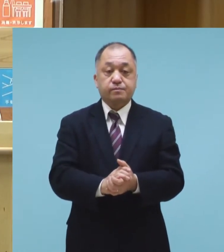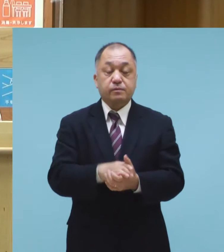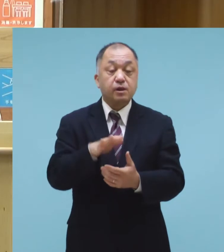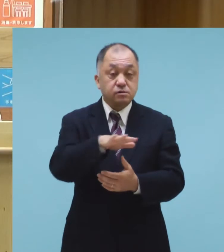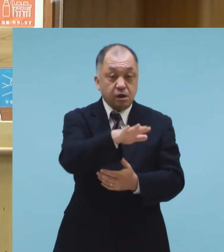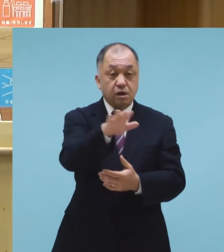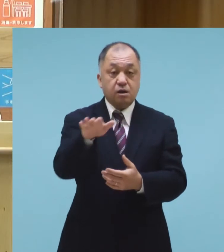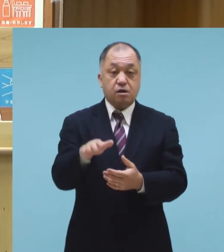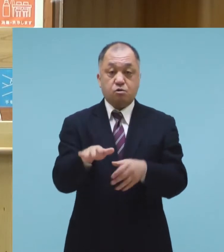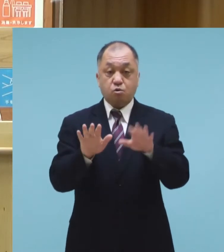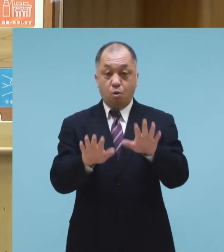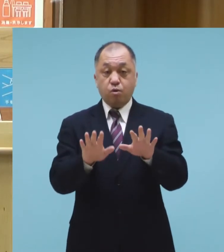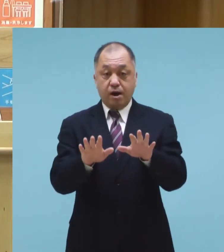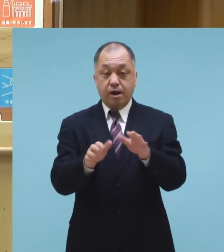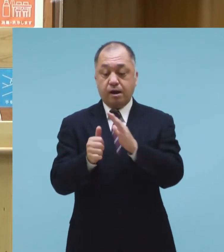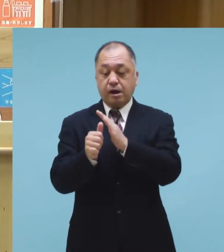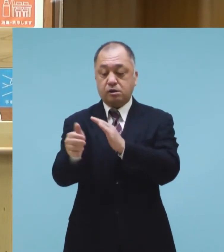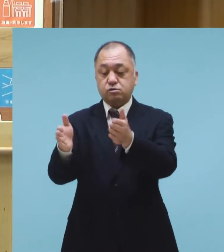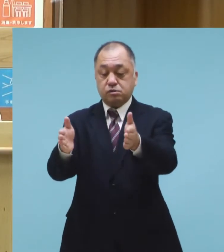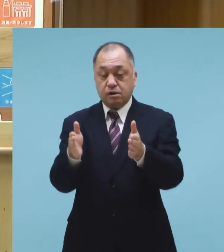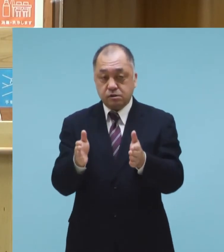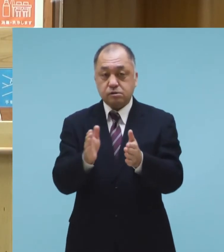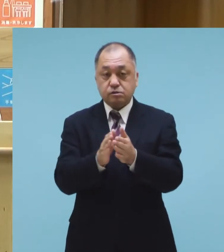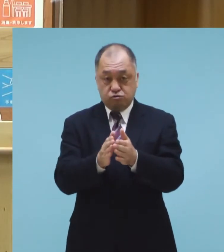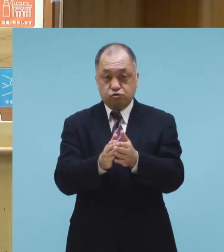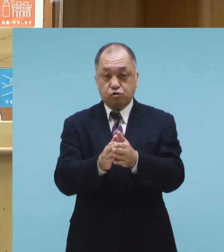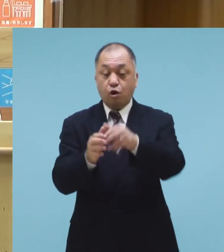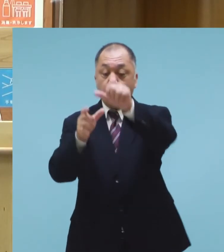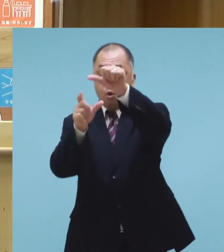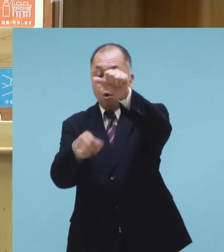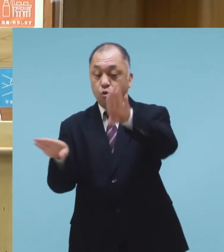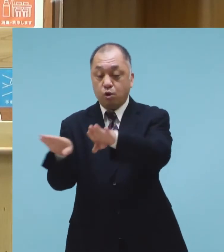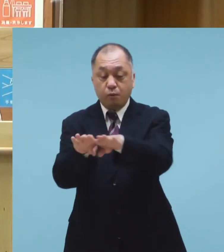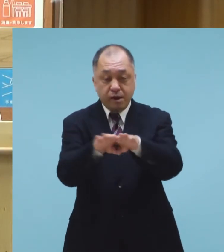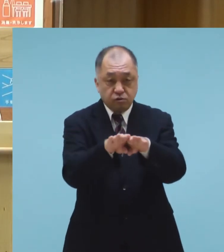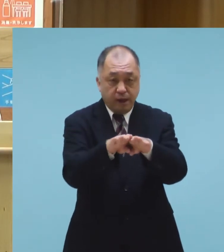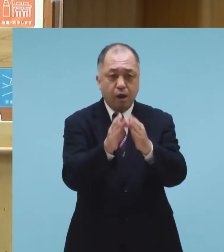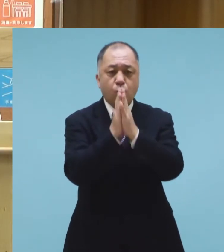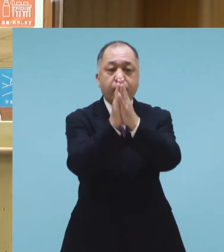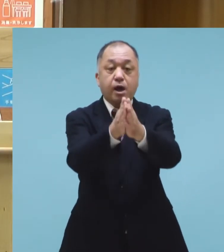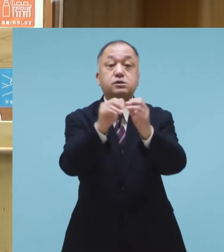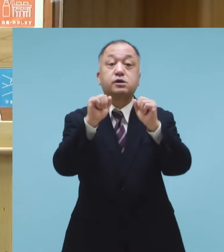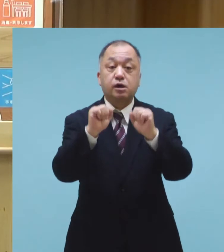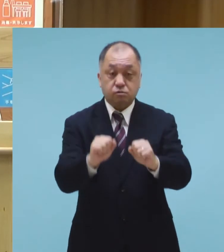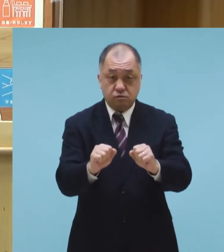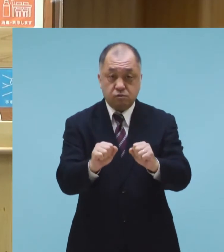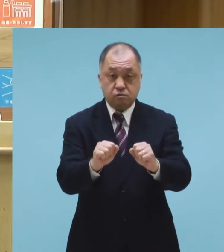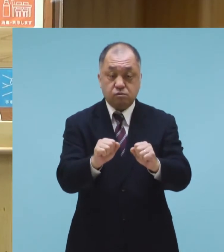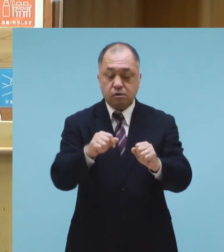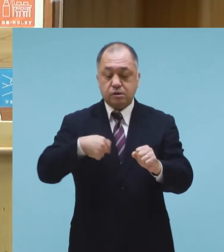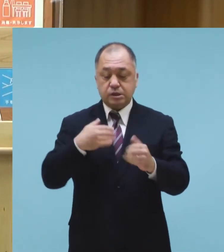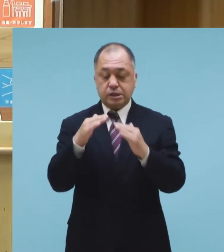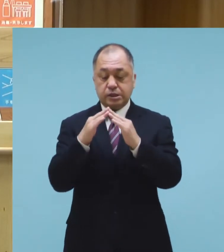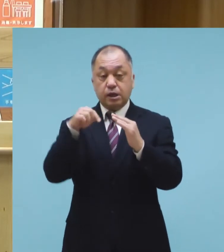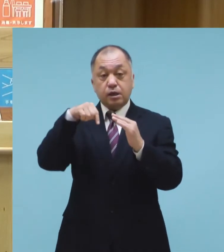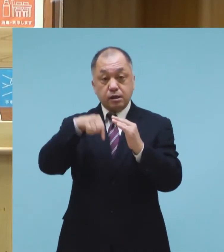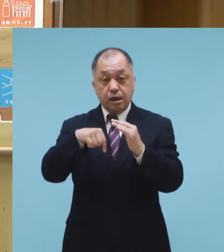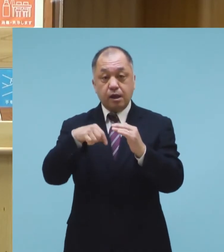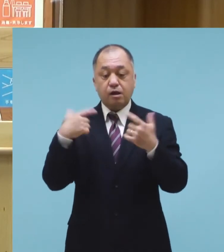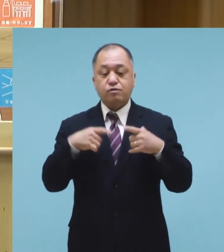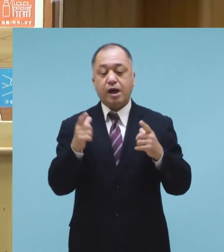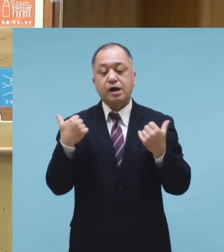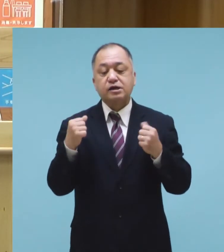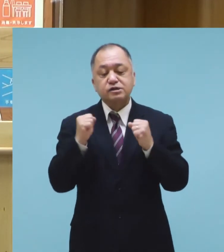皆さん今回外出を控えていただくってことでゴールデンウィークになってます。ですので家でですね、普段一緒にいる方